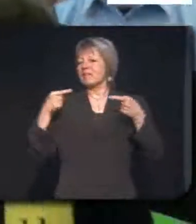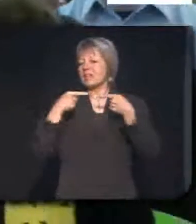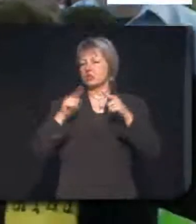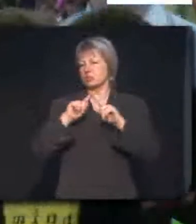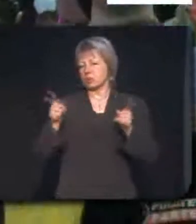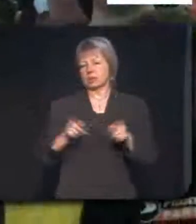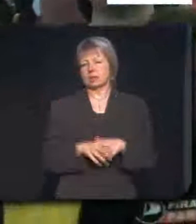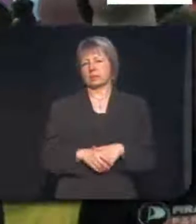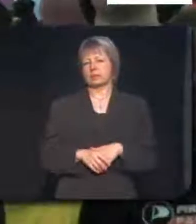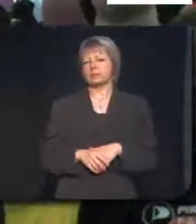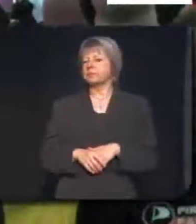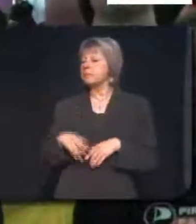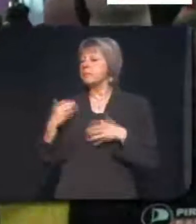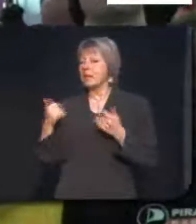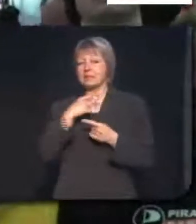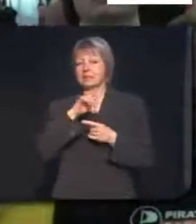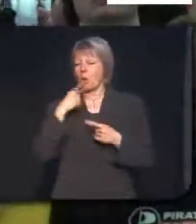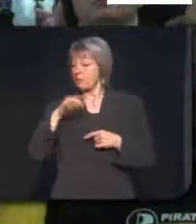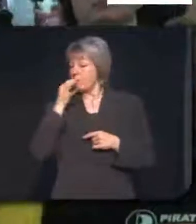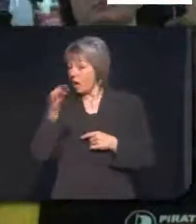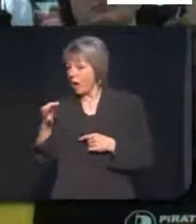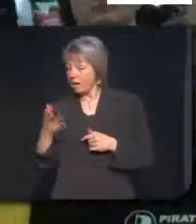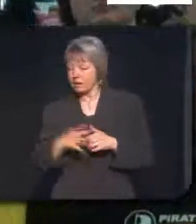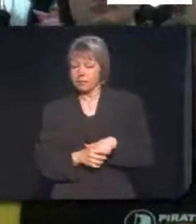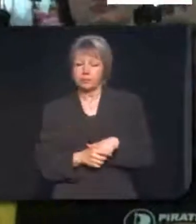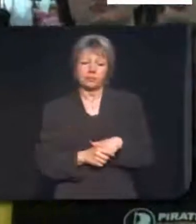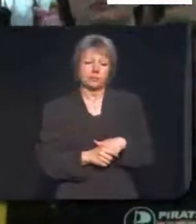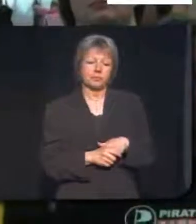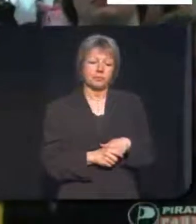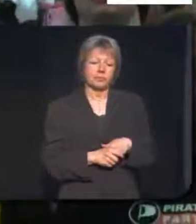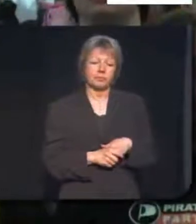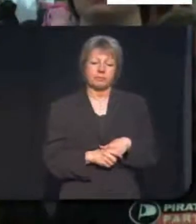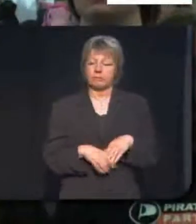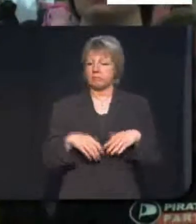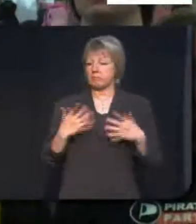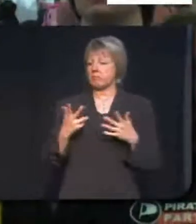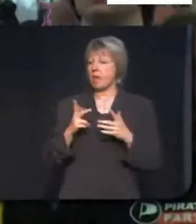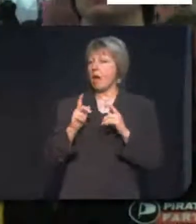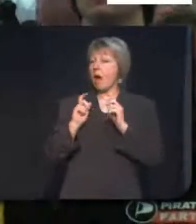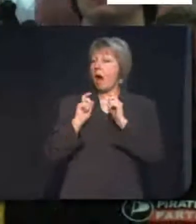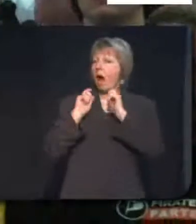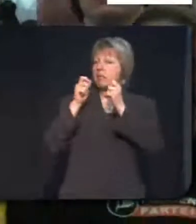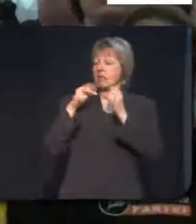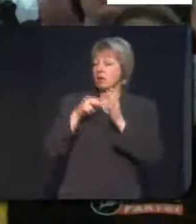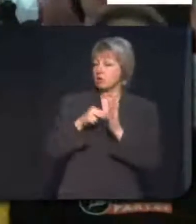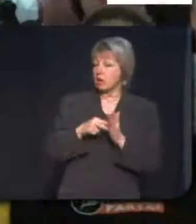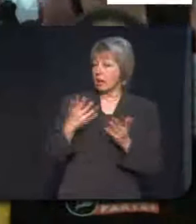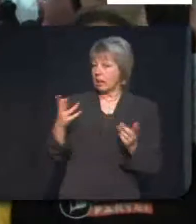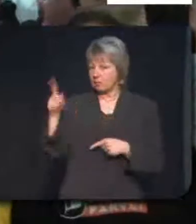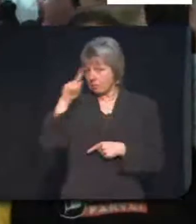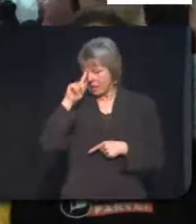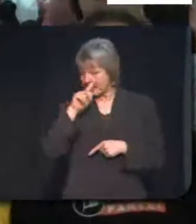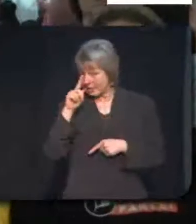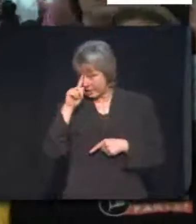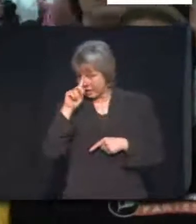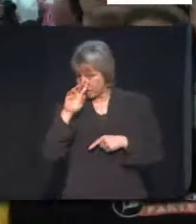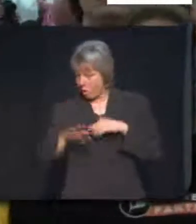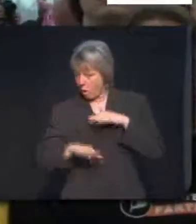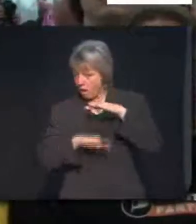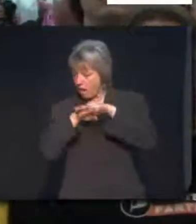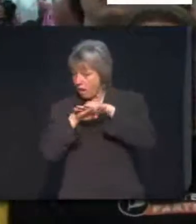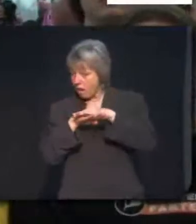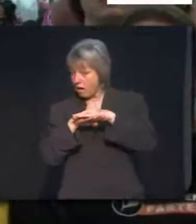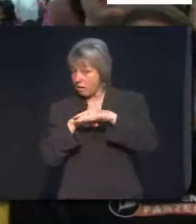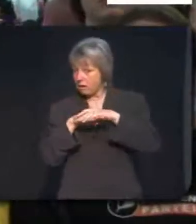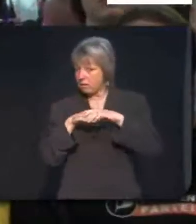ja ich habe zwei Fragen die erste Frage ist ob es sie Antragsteller für sinnvoll halten Sachen die wir in Bochum und